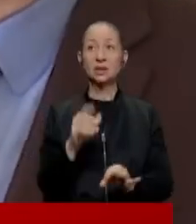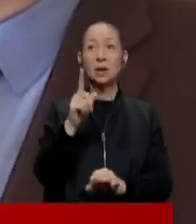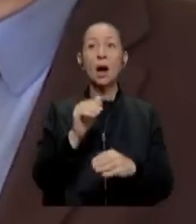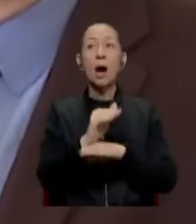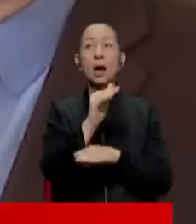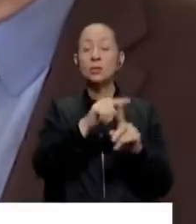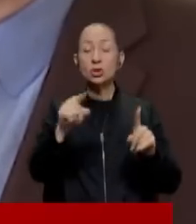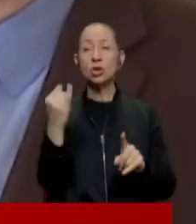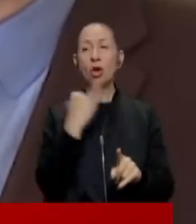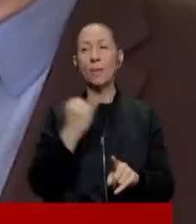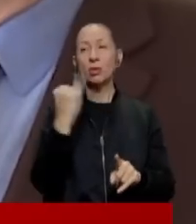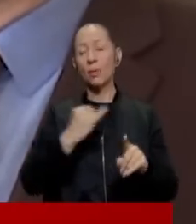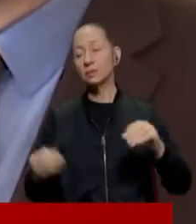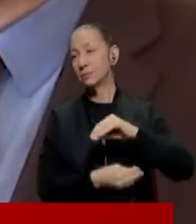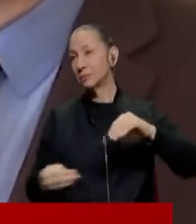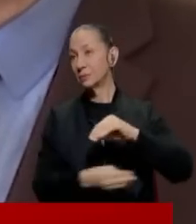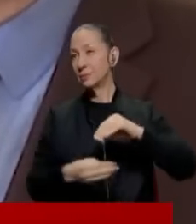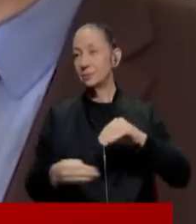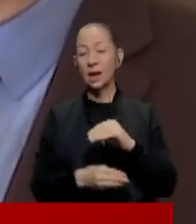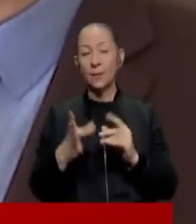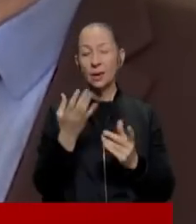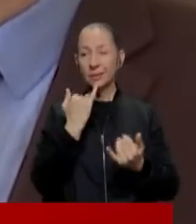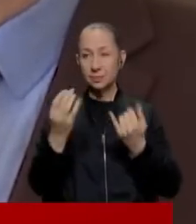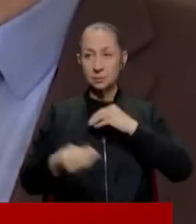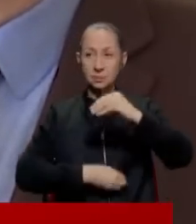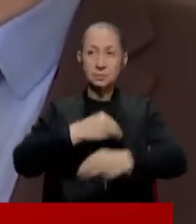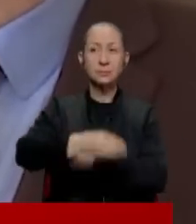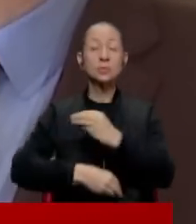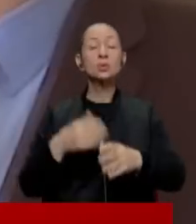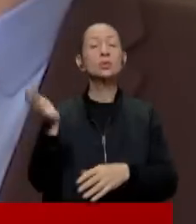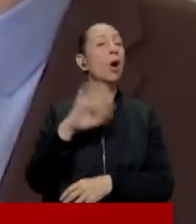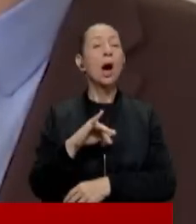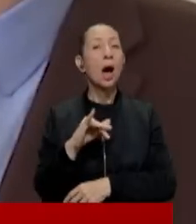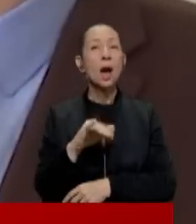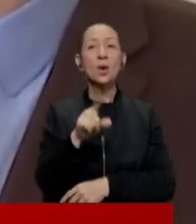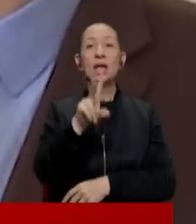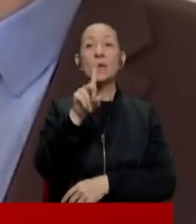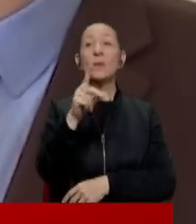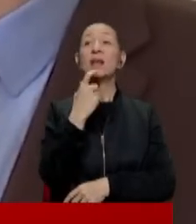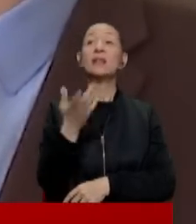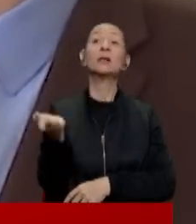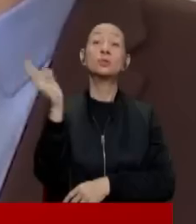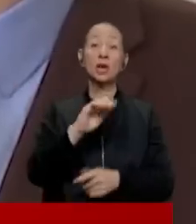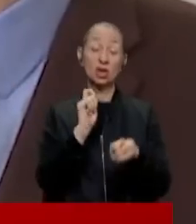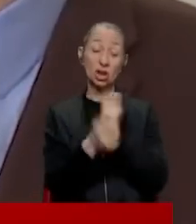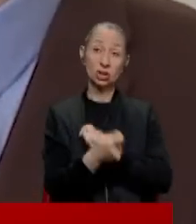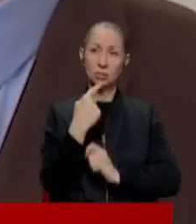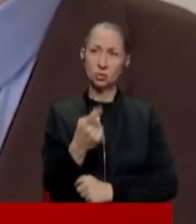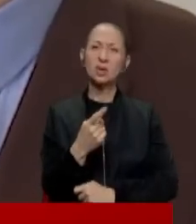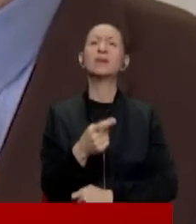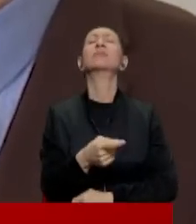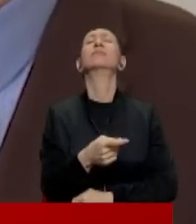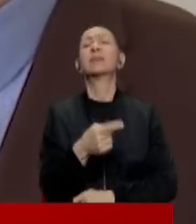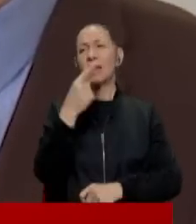hiç hayatın boyunca torpil yapmışsın Hep birilerine çıkarsa ağlamışsın Ondan sonra da tutup bunu 21 yıldan sonra değiştireceğim diyorsun